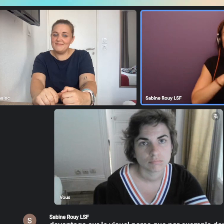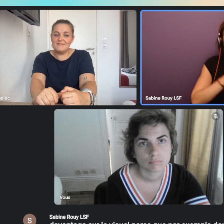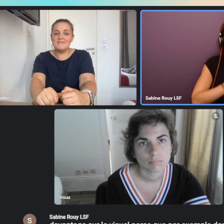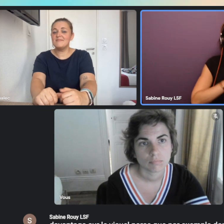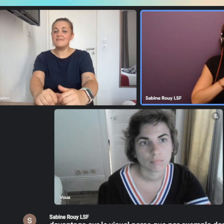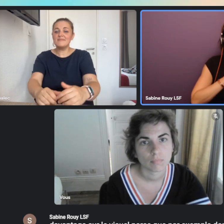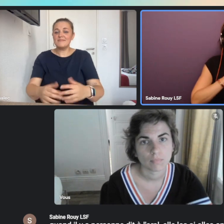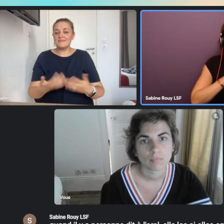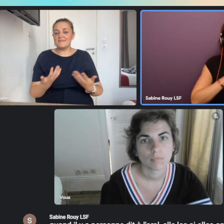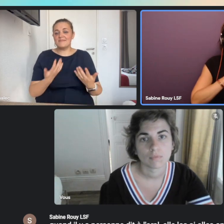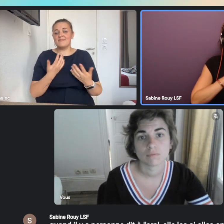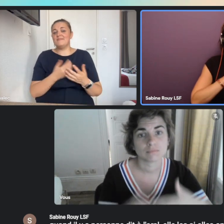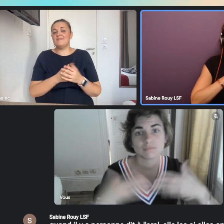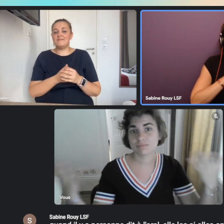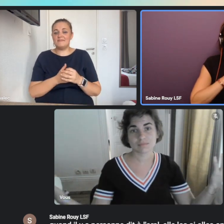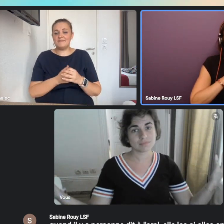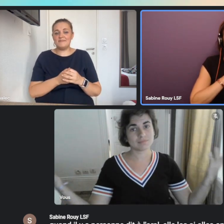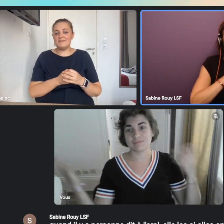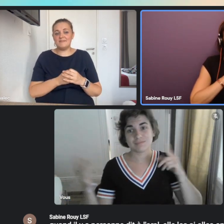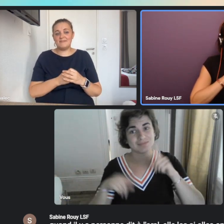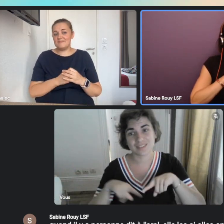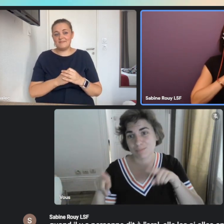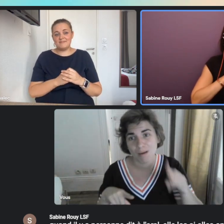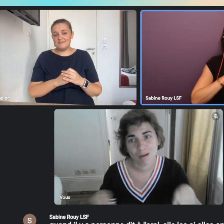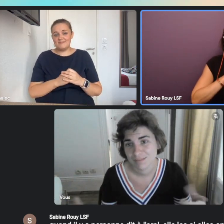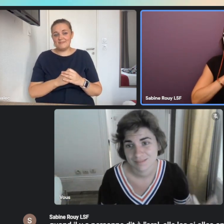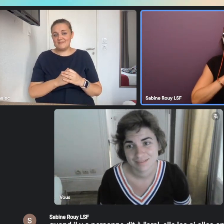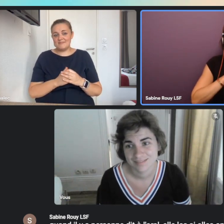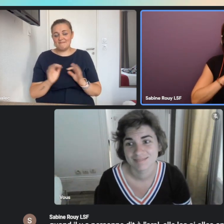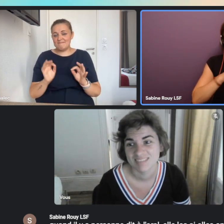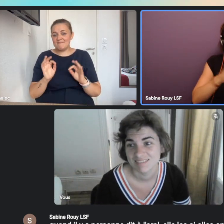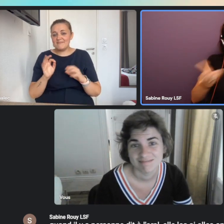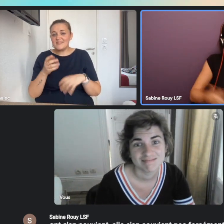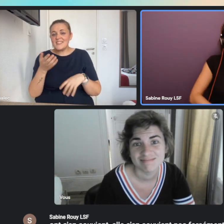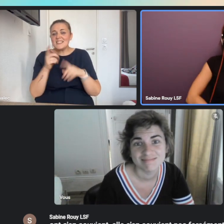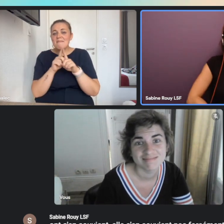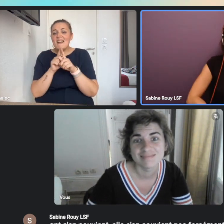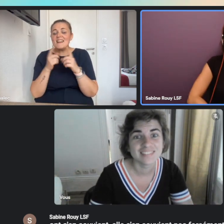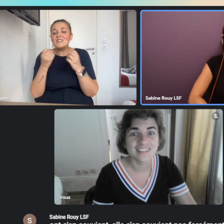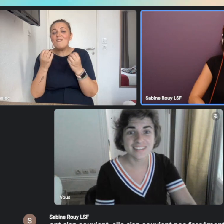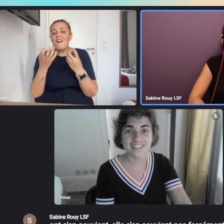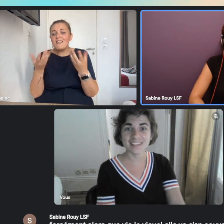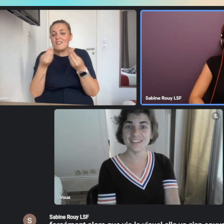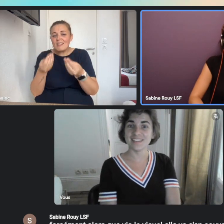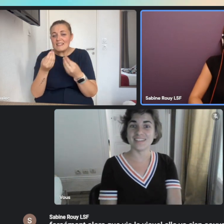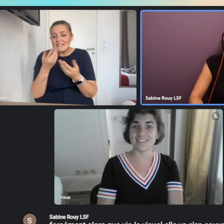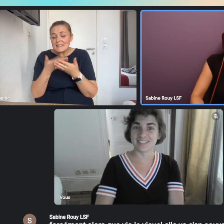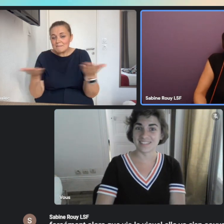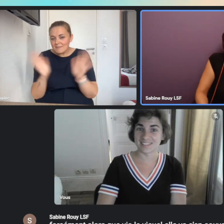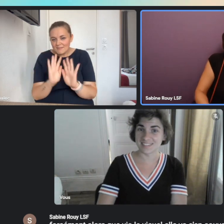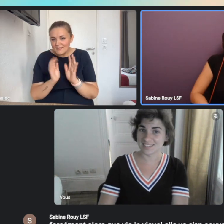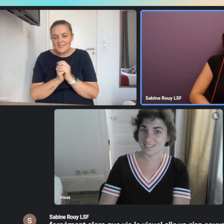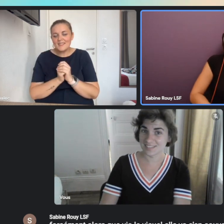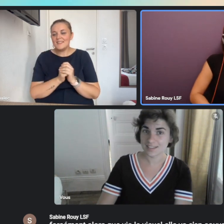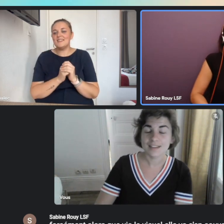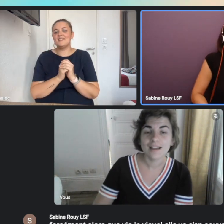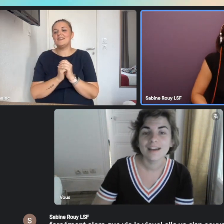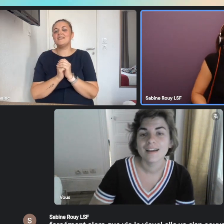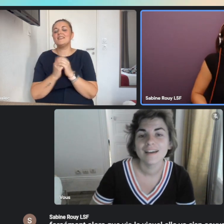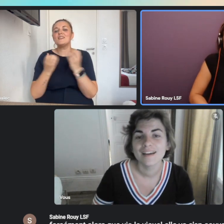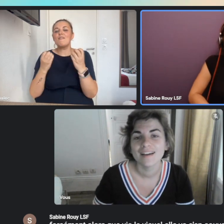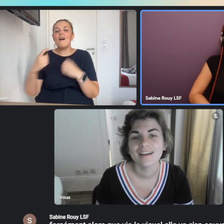forcément comprendre le message qui est transmis. Voilà, donc c'est vrai que ça dépend de chacun, en fait. Bah oui, comme, enfin un